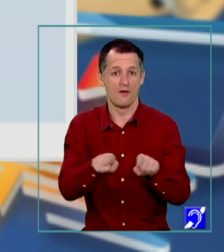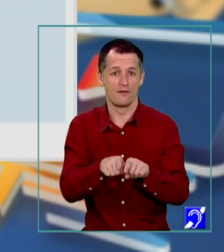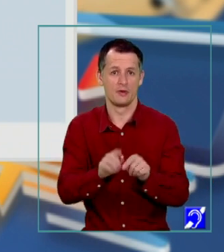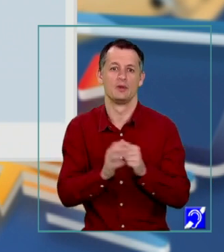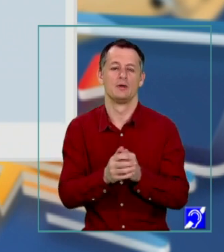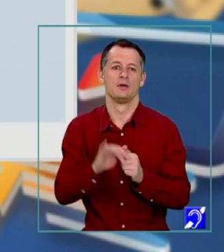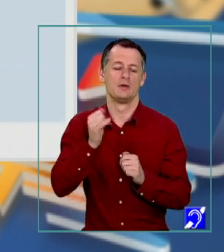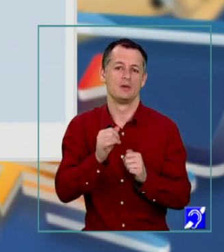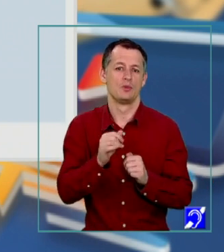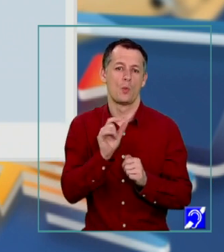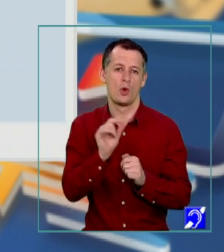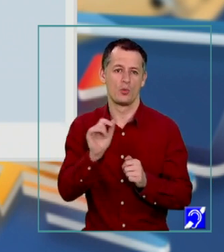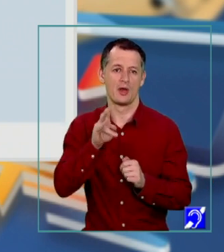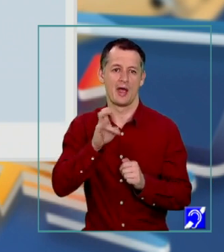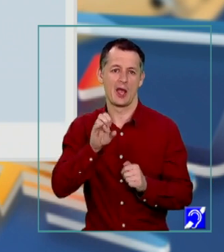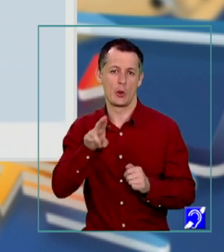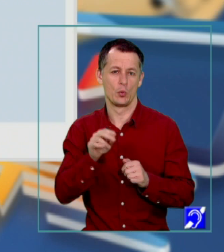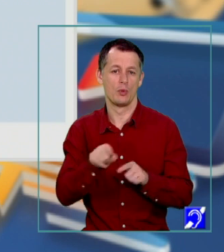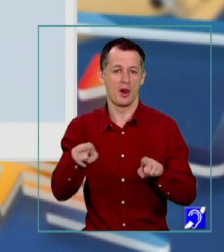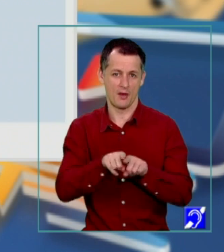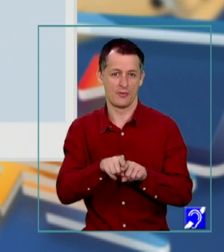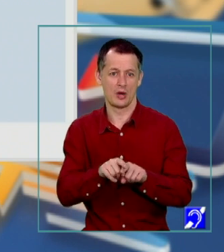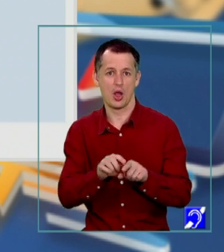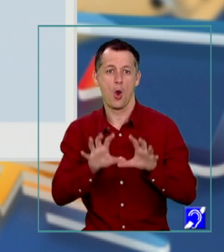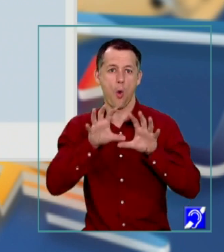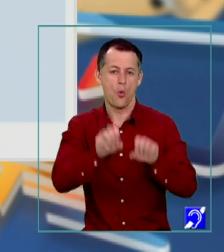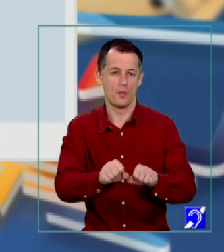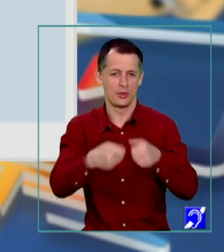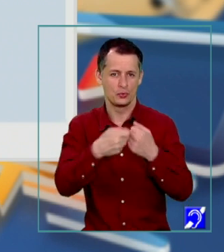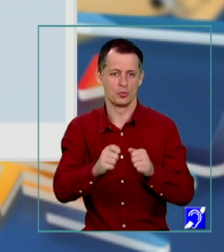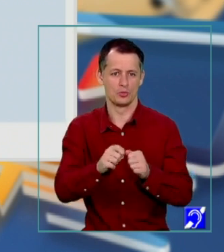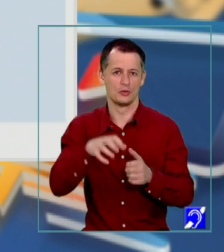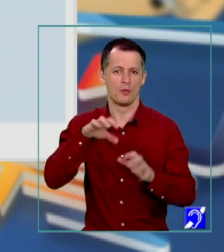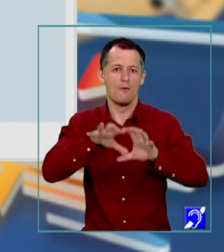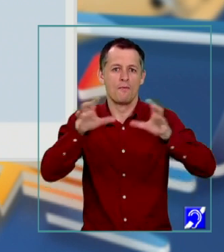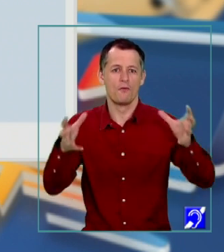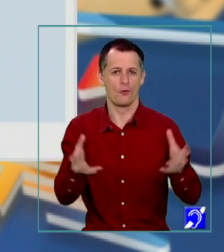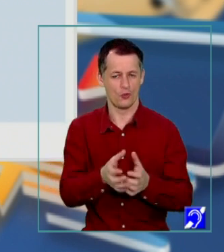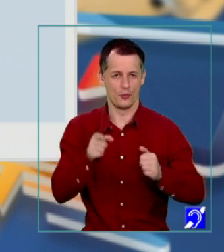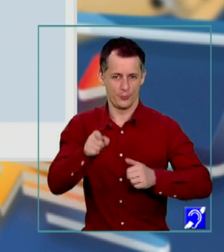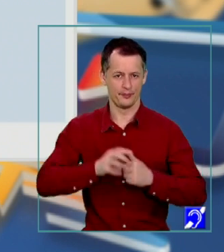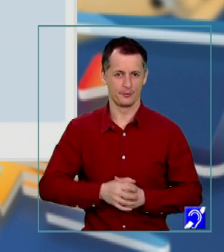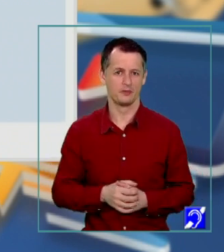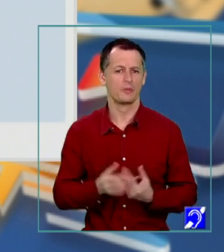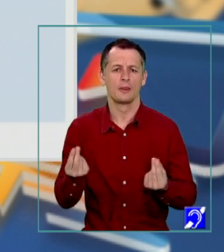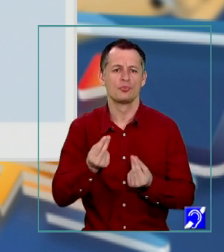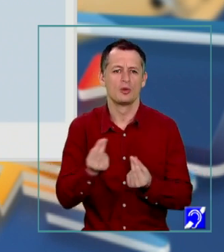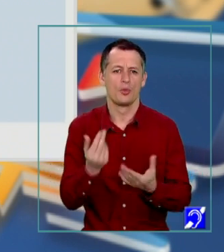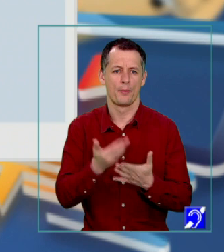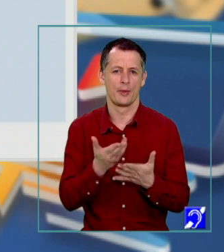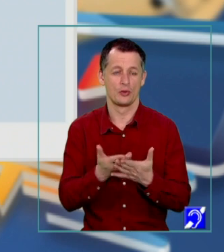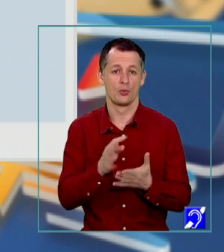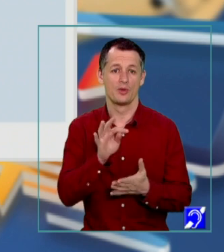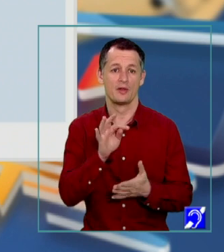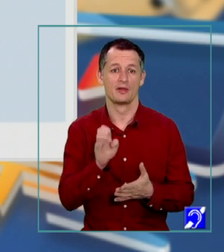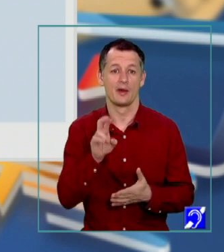de heliu vor ocupa tot volumul pus la dispoziție. De ce? Pentru că, de fapt,